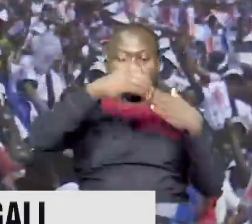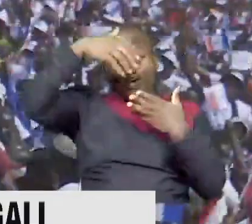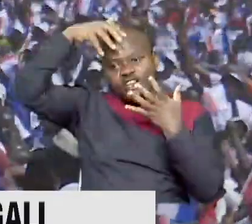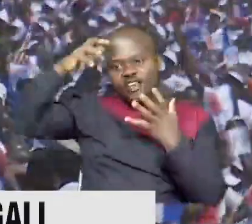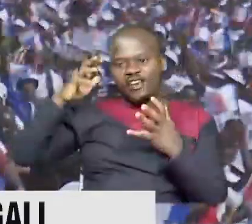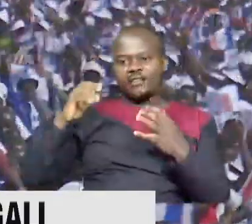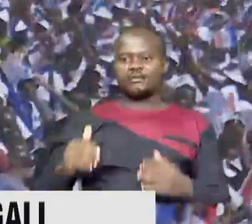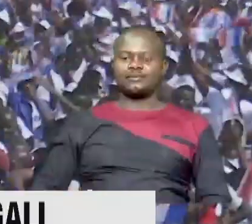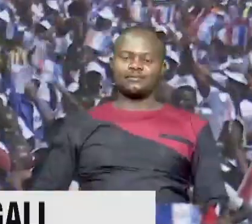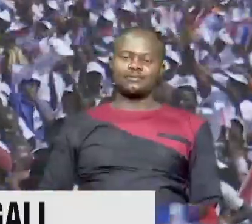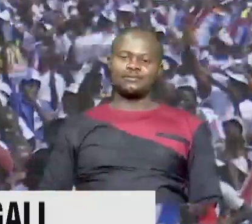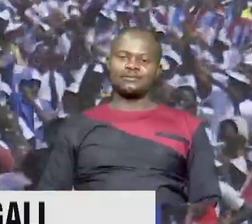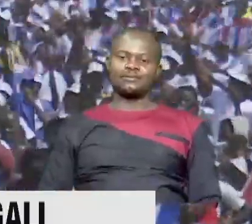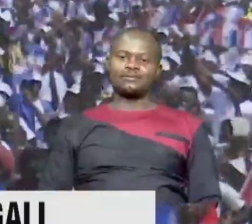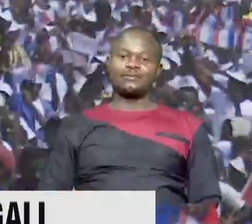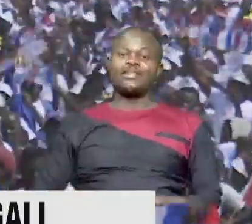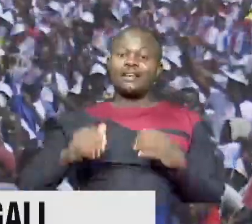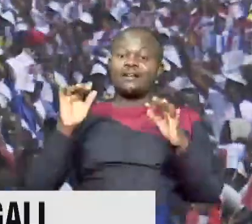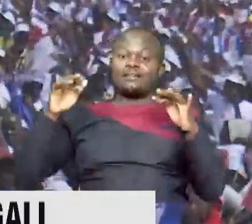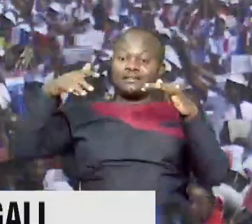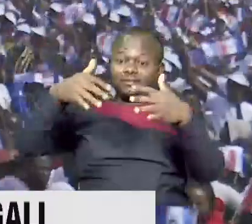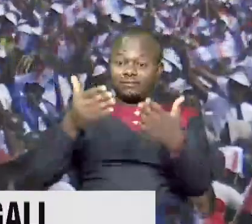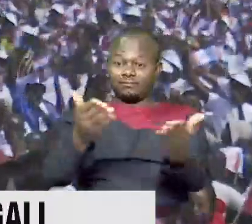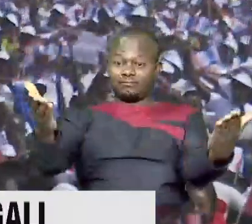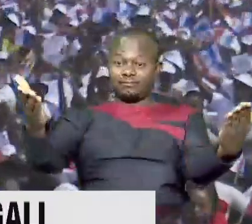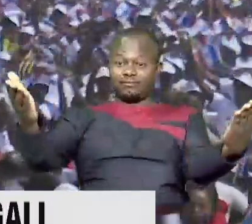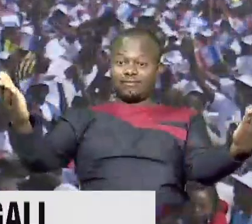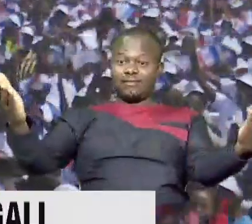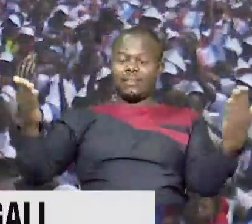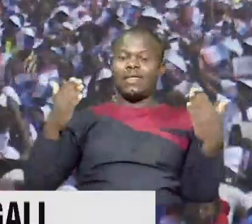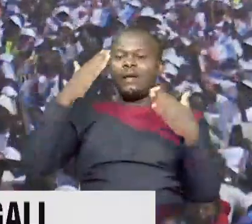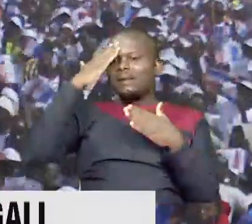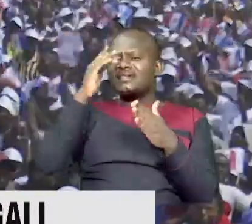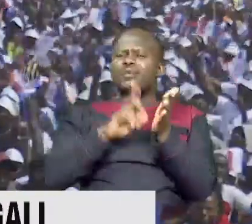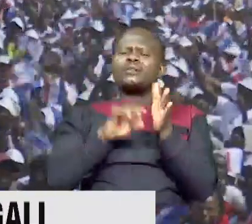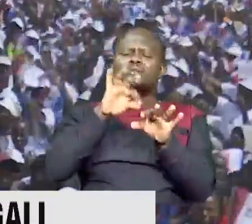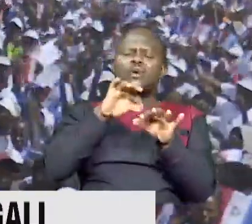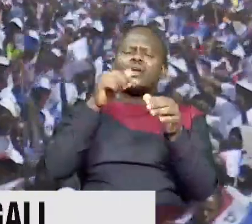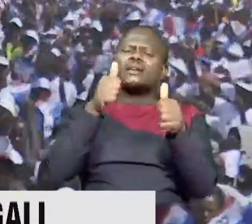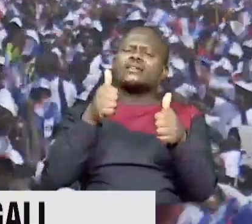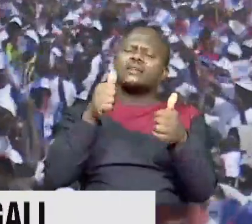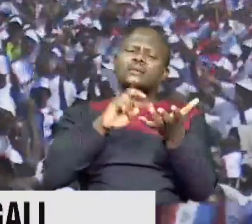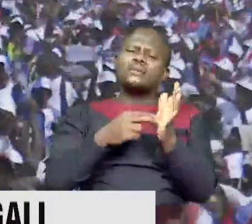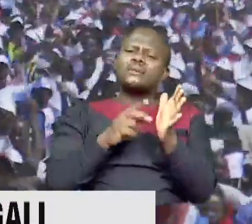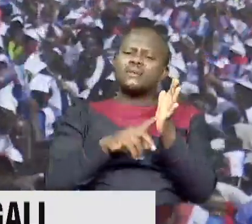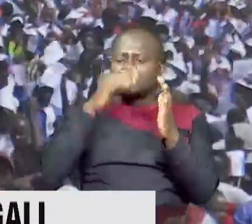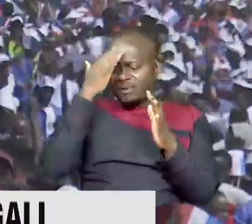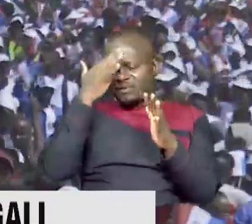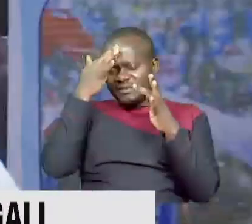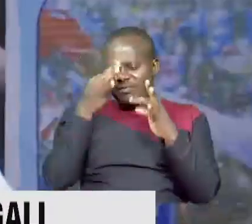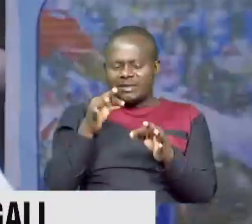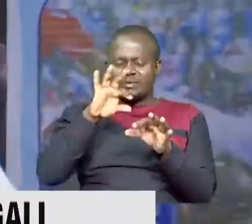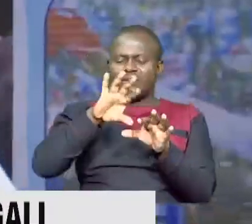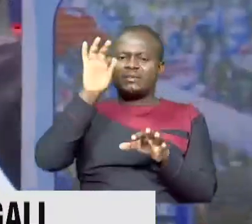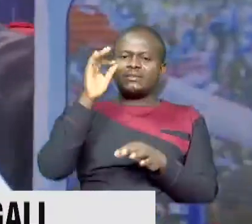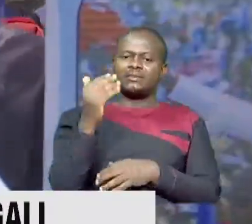Abitabiriye ibikorwa byo kwiyamamaza k'umukandida wa FPR Inkotanyi bazi neza icyo gutora neza ari cyo kuko bafite impamvu nyinshi zo guhitamo uyu mukandida.